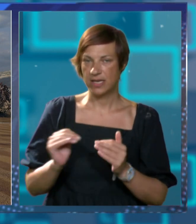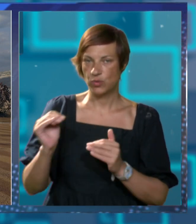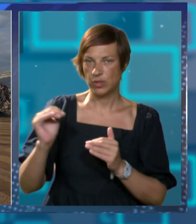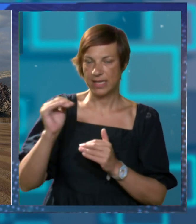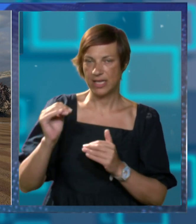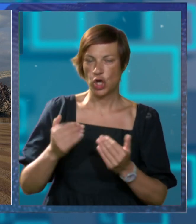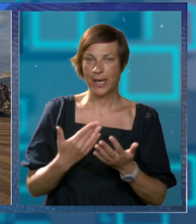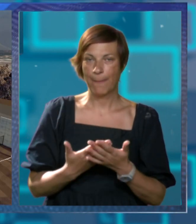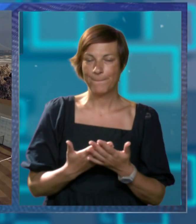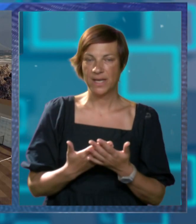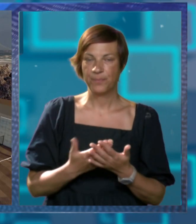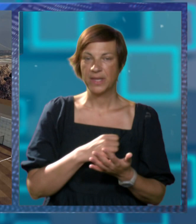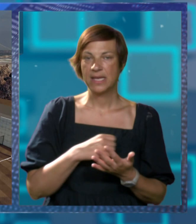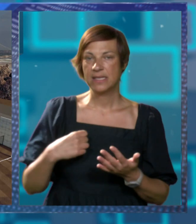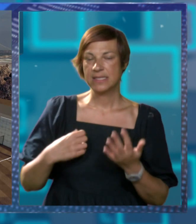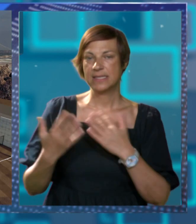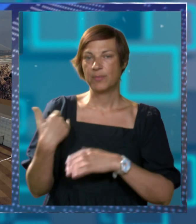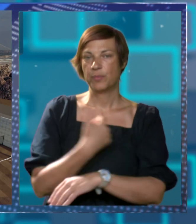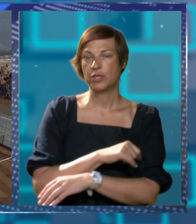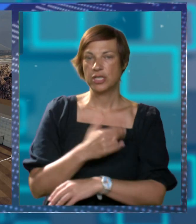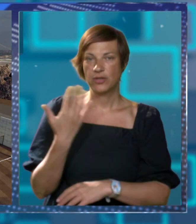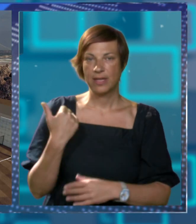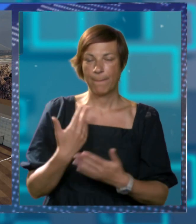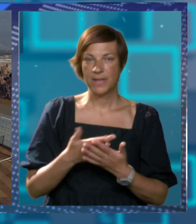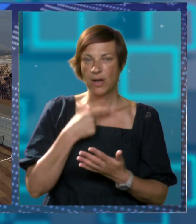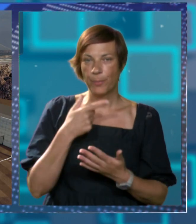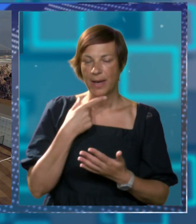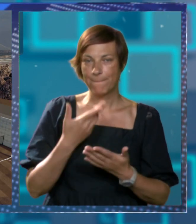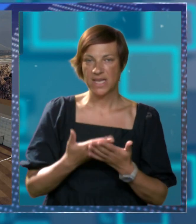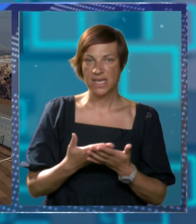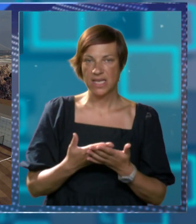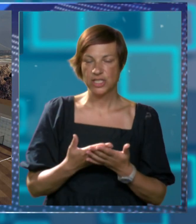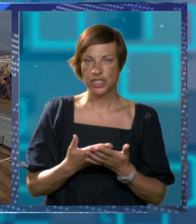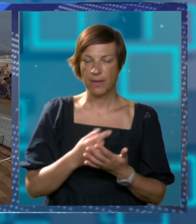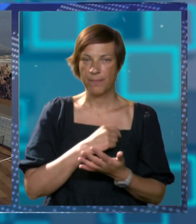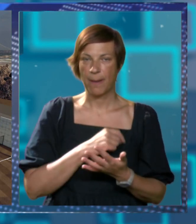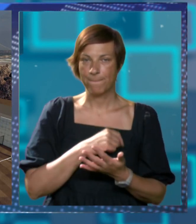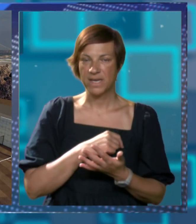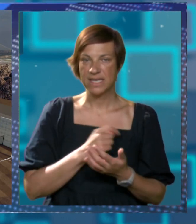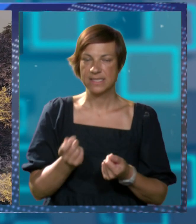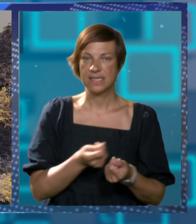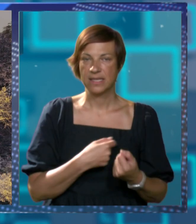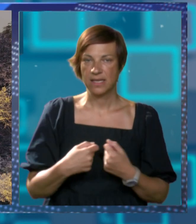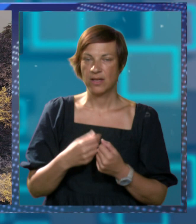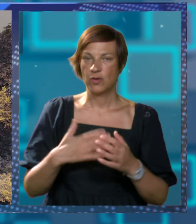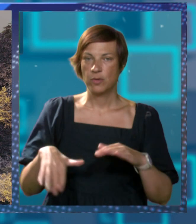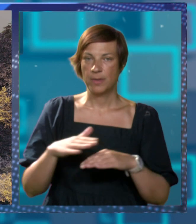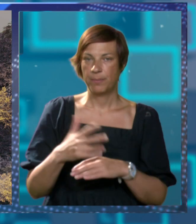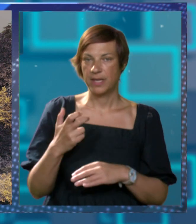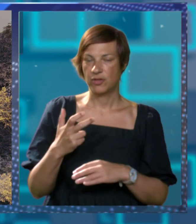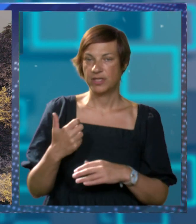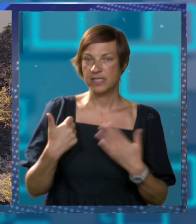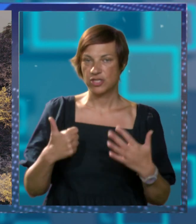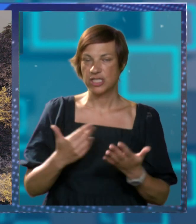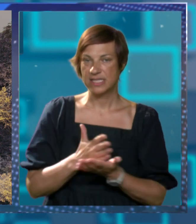uzrasnih kategorija. Samo prošle godine je bilo, prema riječima predsjednika kluba, znači preko